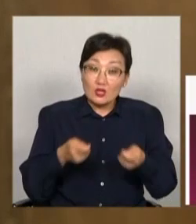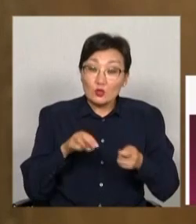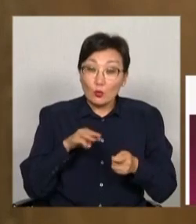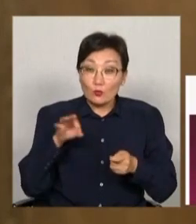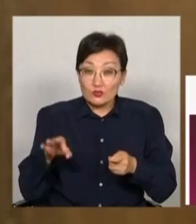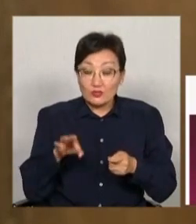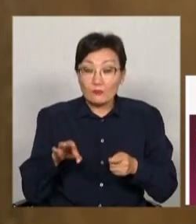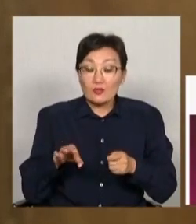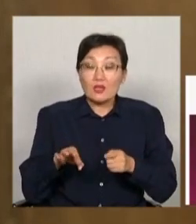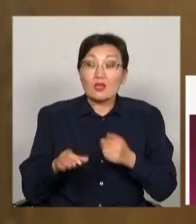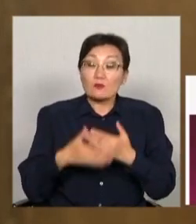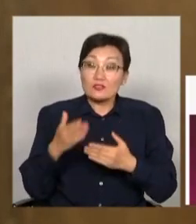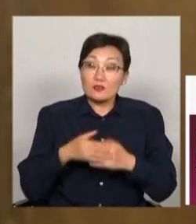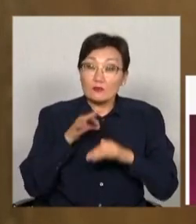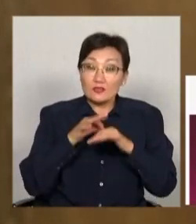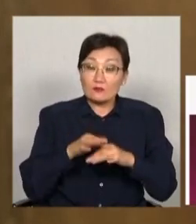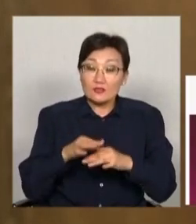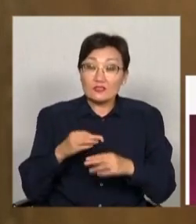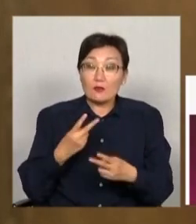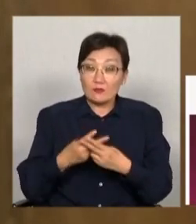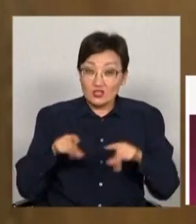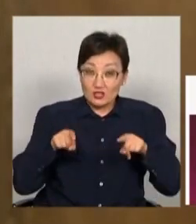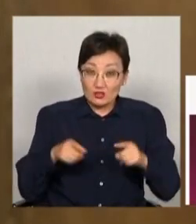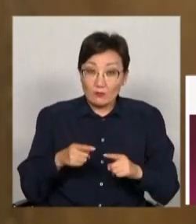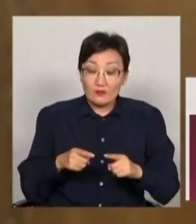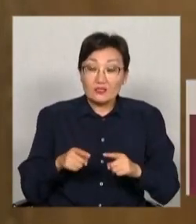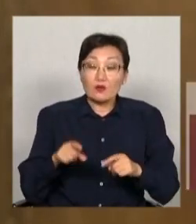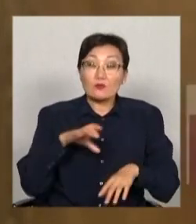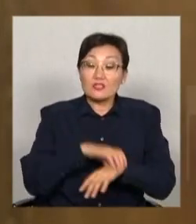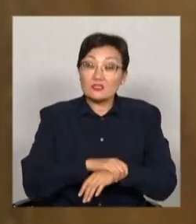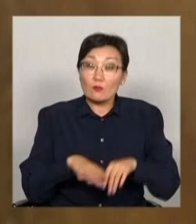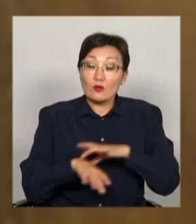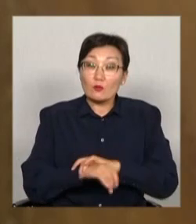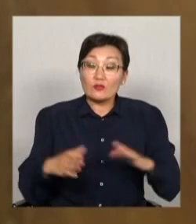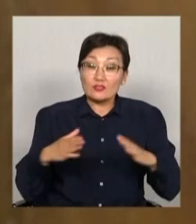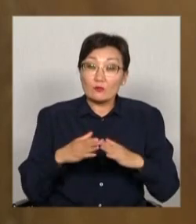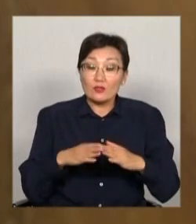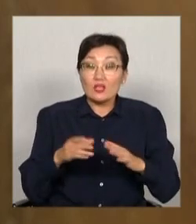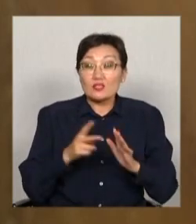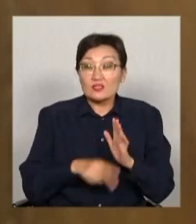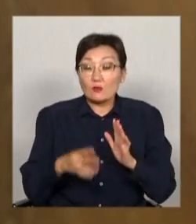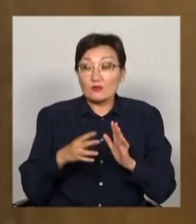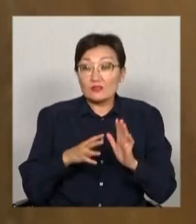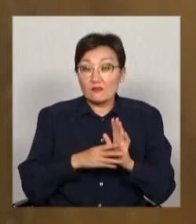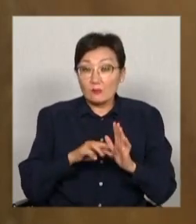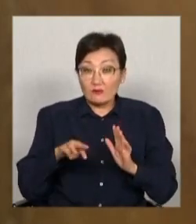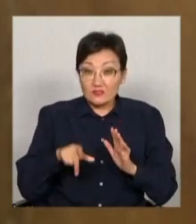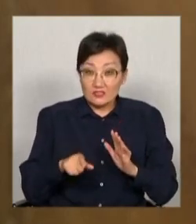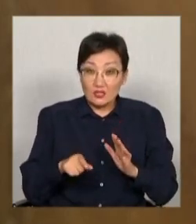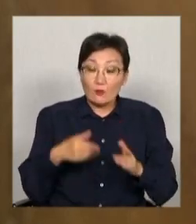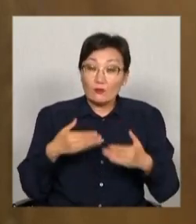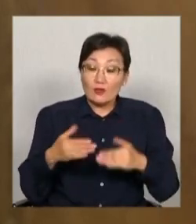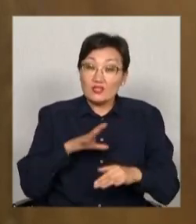о избрана мера пресечения в виде содержания под стражей наложен арест на имущество теона сумма 79 миллионов тенге а в